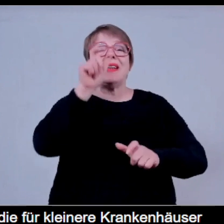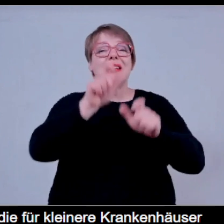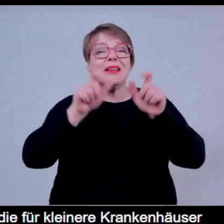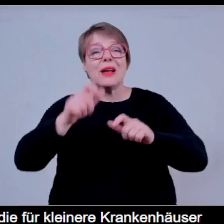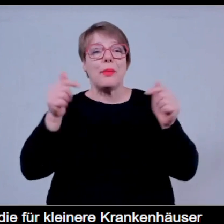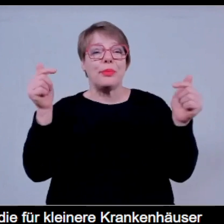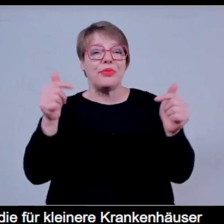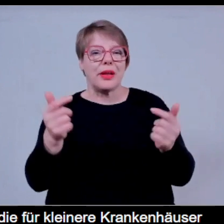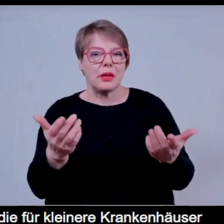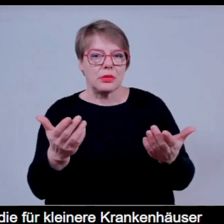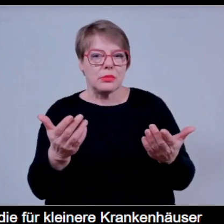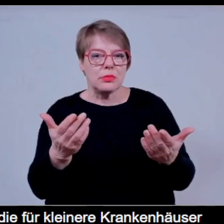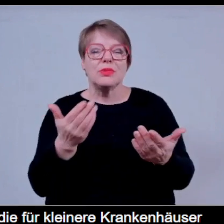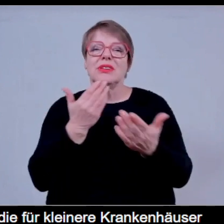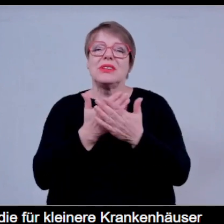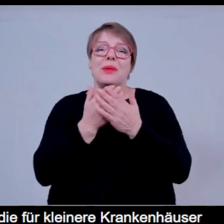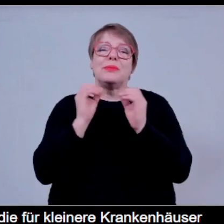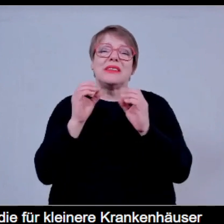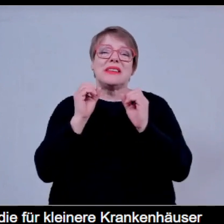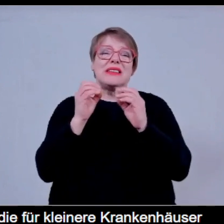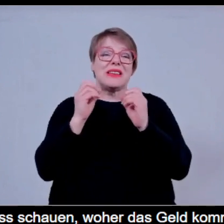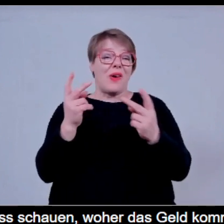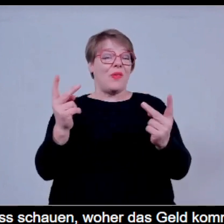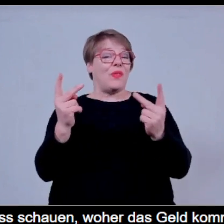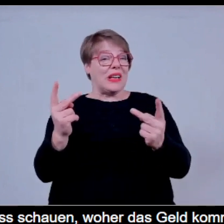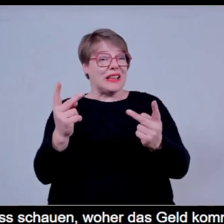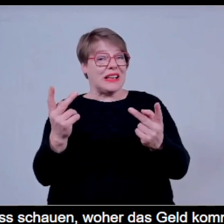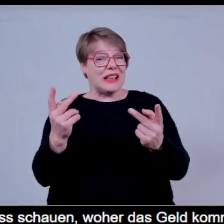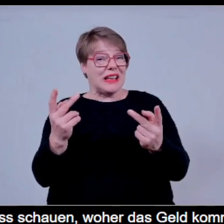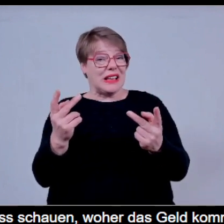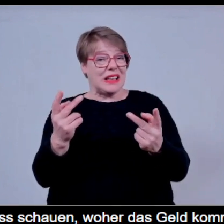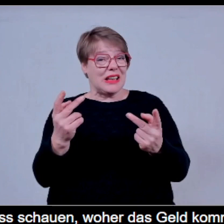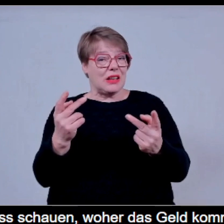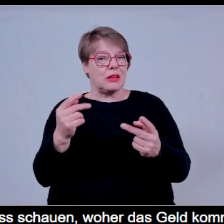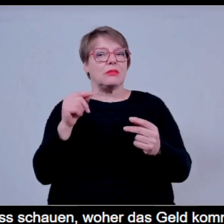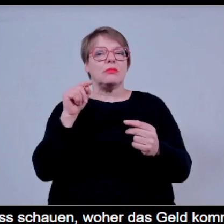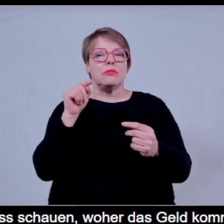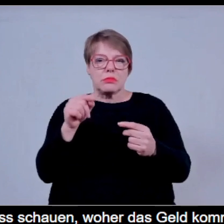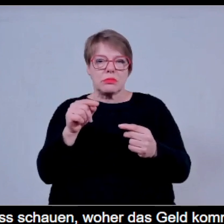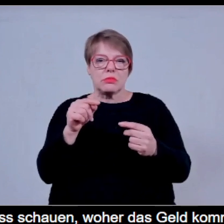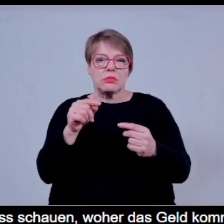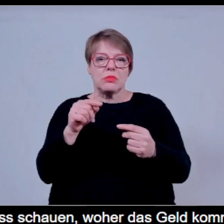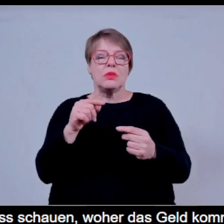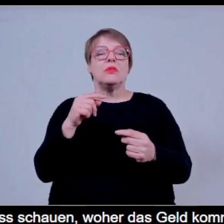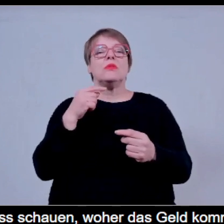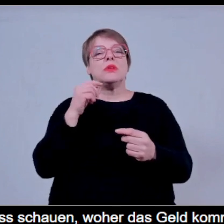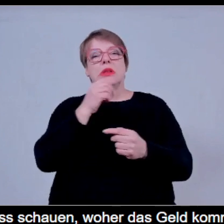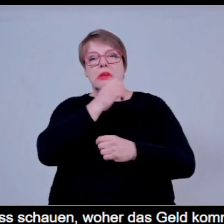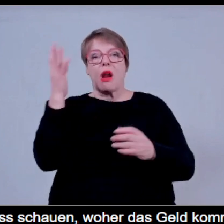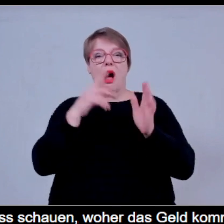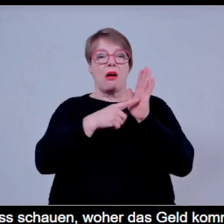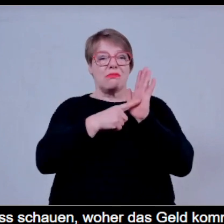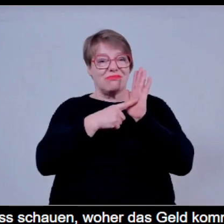müssen auch ausreichend finanziert werden und die Arbeitsbedingungen so gestaltet werden, dass nicht immer mehr auch sagen, die Leiharbeit ist das